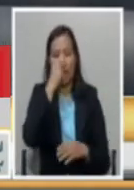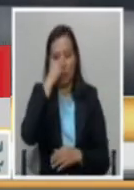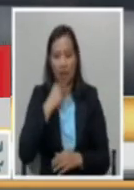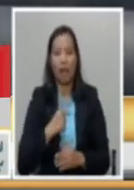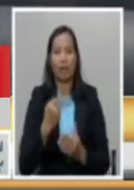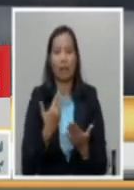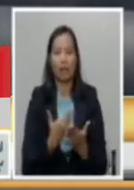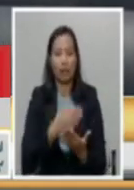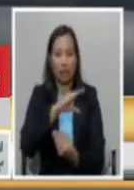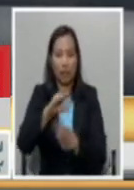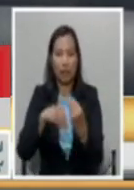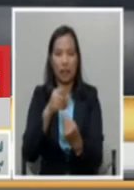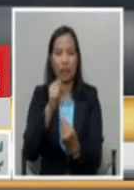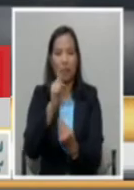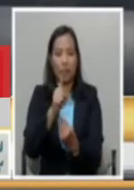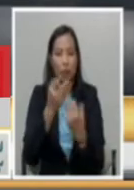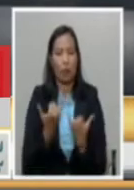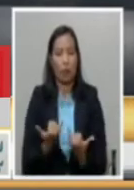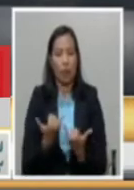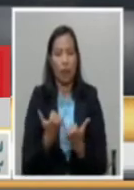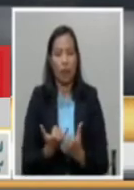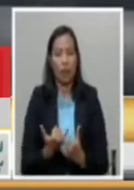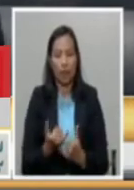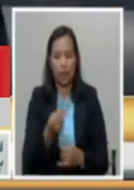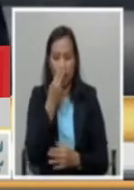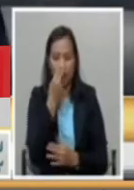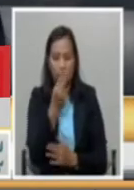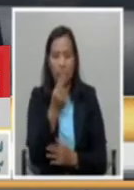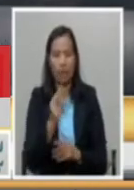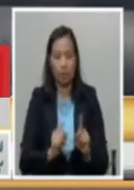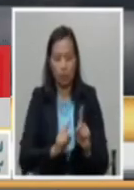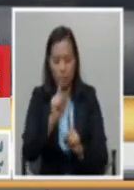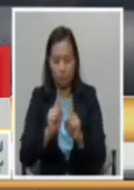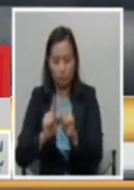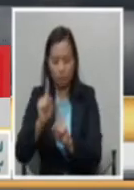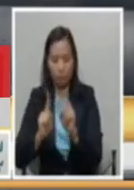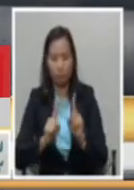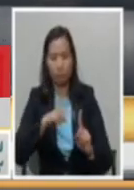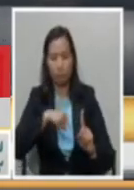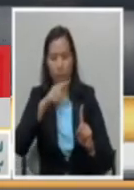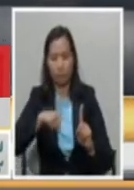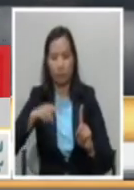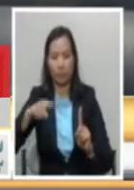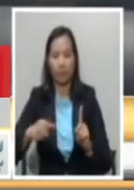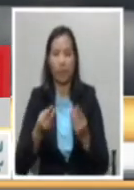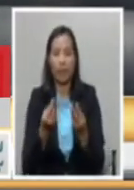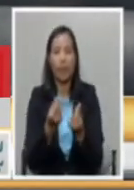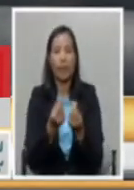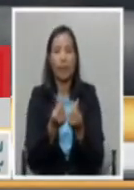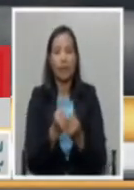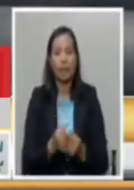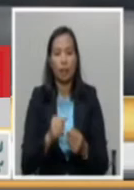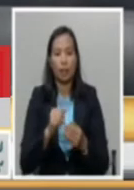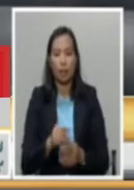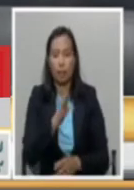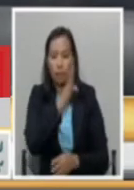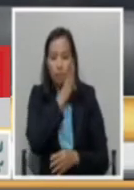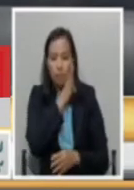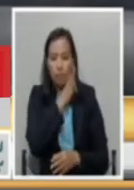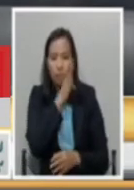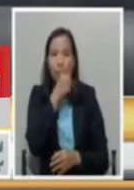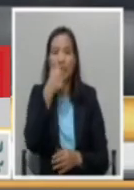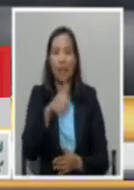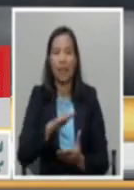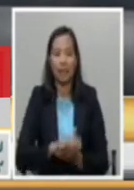วของเศรษฐกิจนั้นมันฟ้องด้วยดัชนีตัวเลขและมันไม่สามารถที่จะมีการโกหกกันได้ครับ